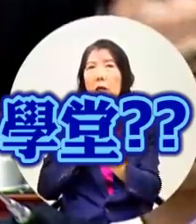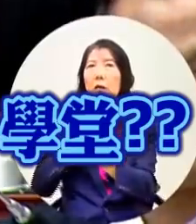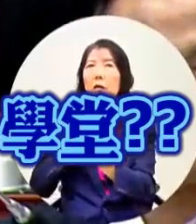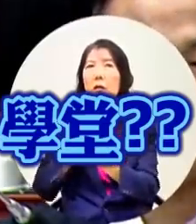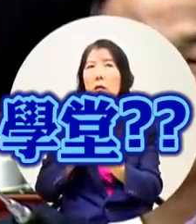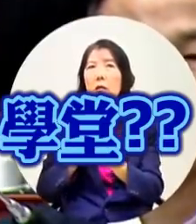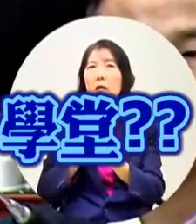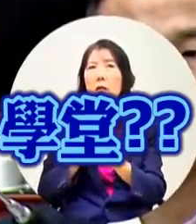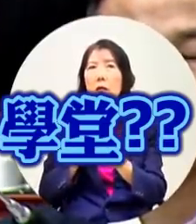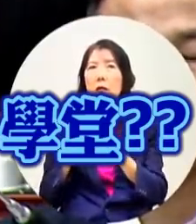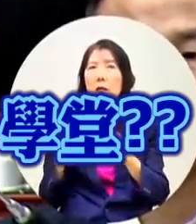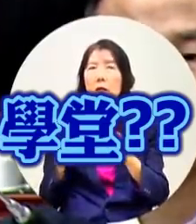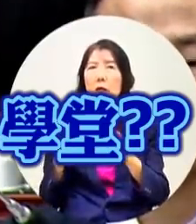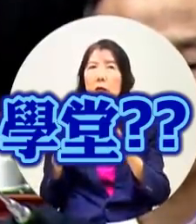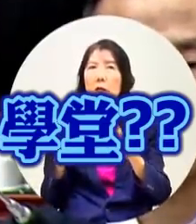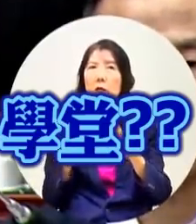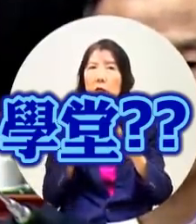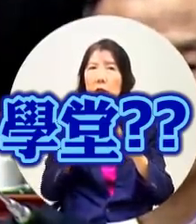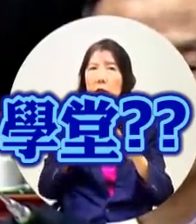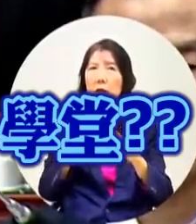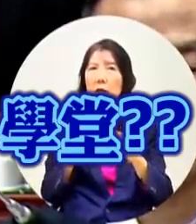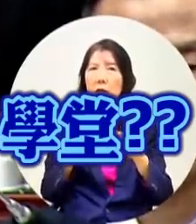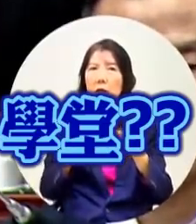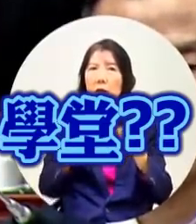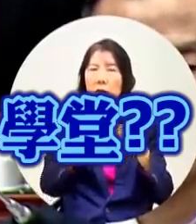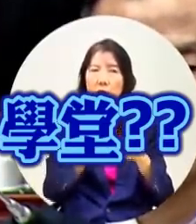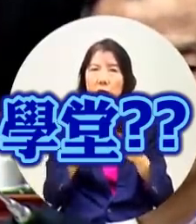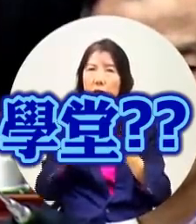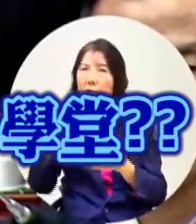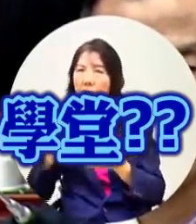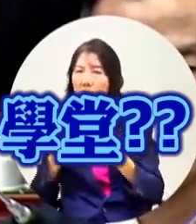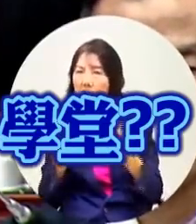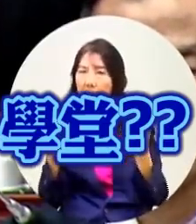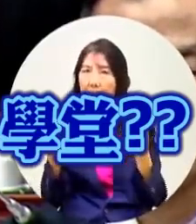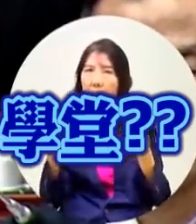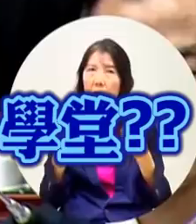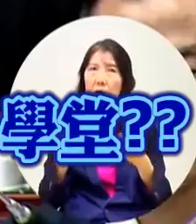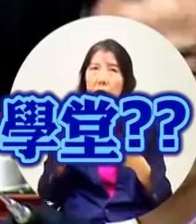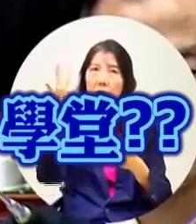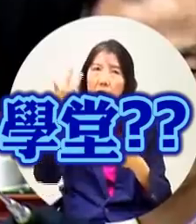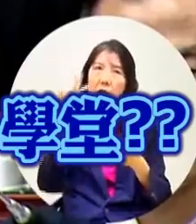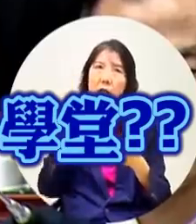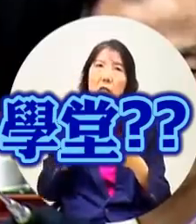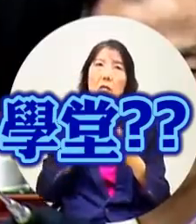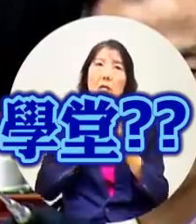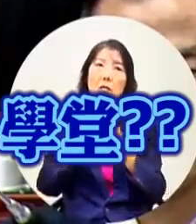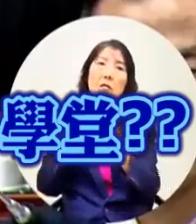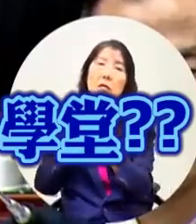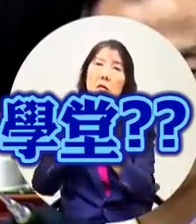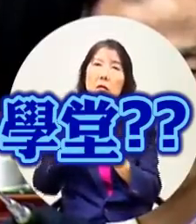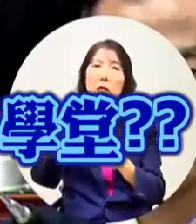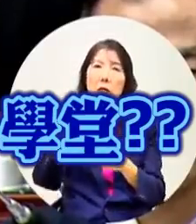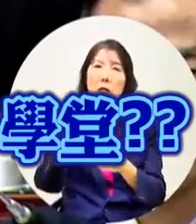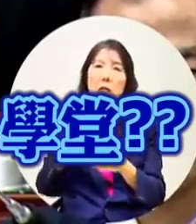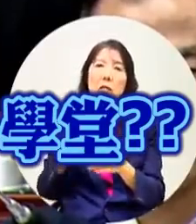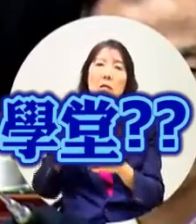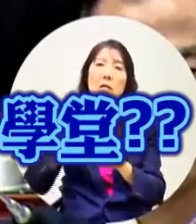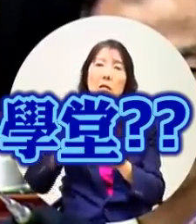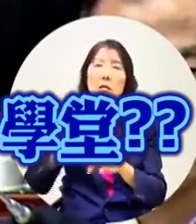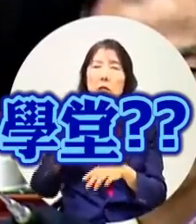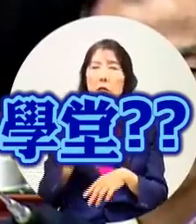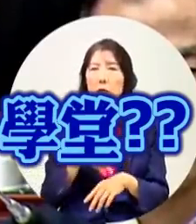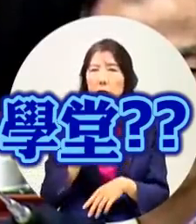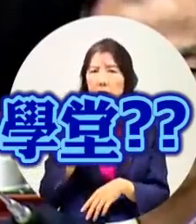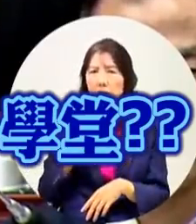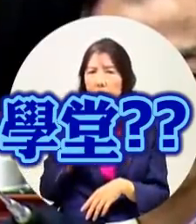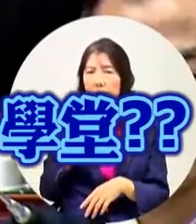入好像公跟私不分。上个礼拜来为什么不直接问他呢？让他在那边枯坐的，我觉得这非常的